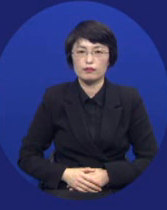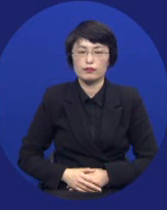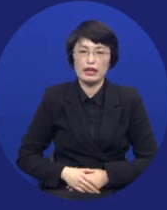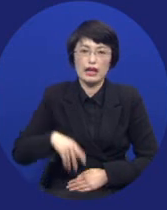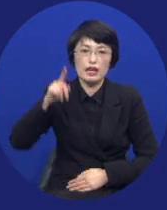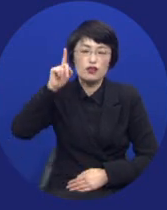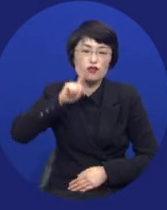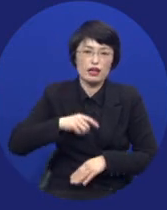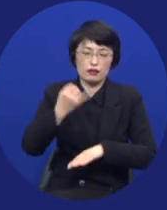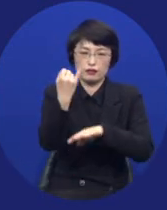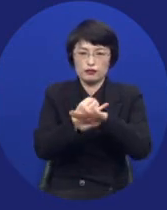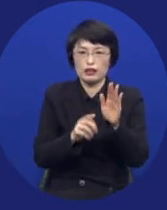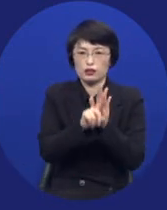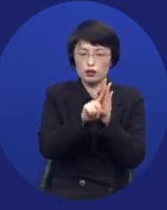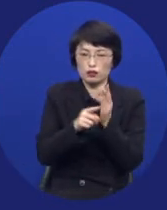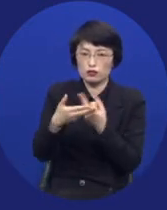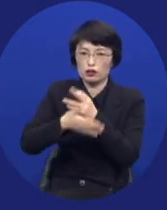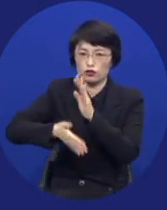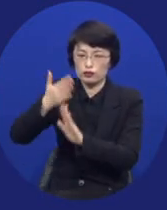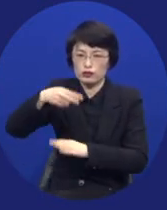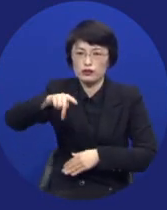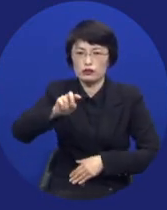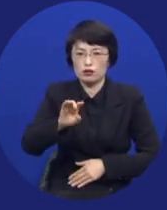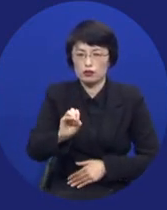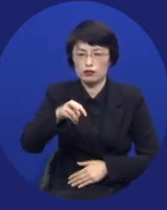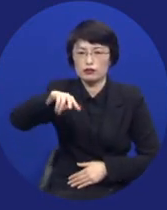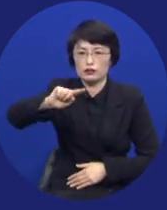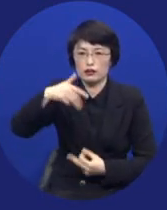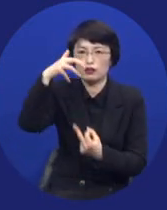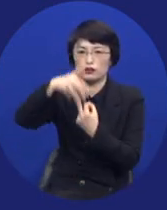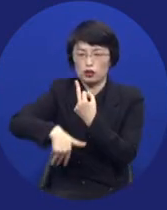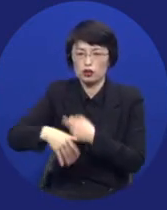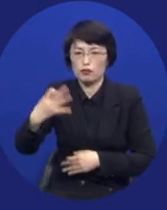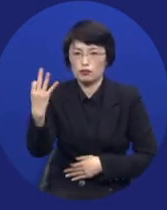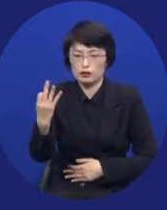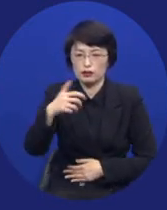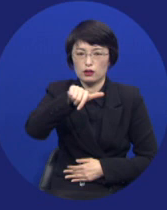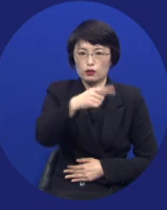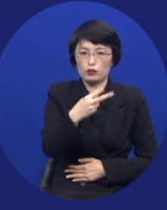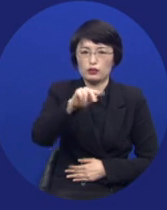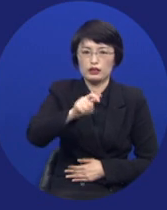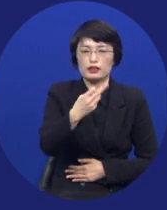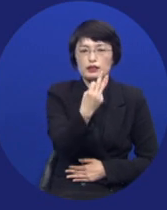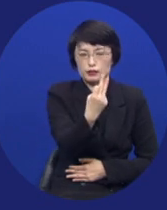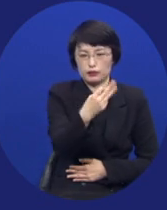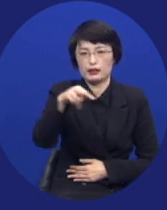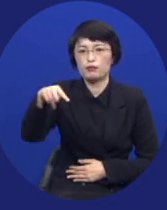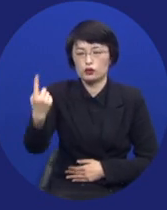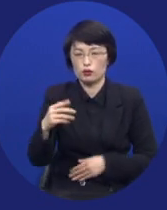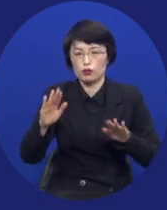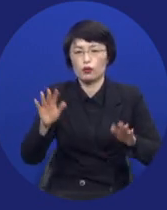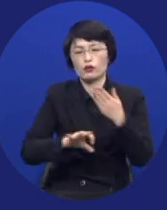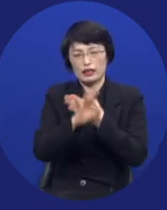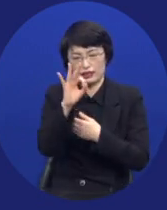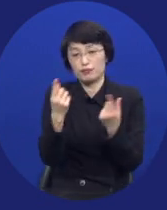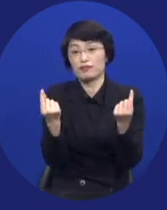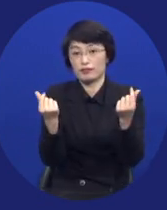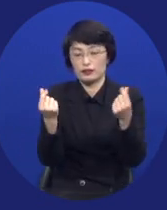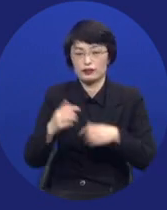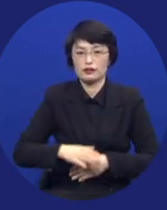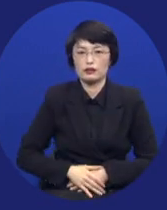4 2 최저기온은 제조시 와 성산 서귀포시는 14도 고사는 13 도록 오늘 아침 과 비슷하게 시작하겠습니다